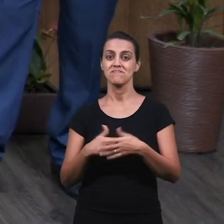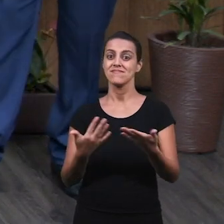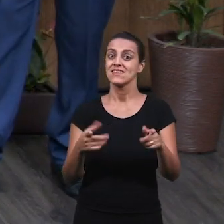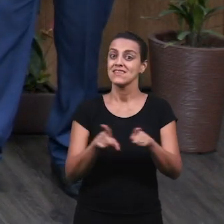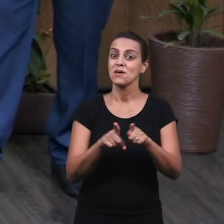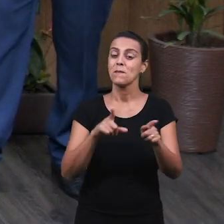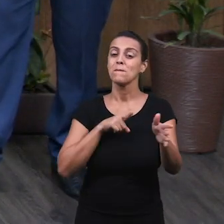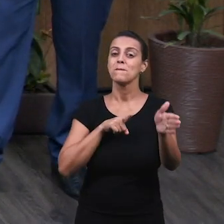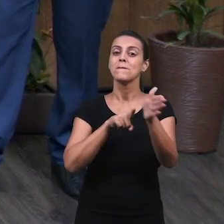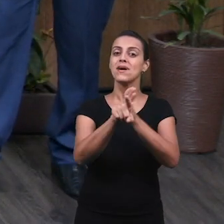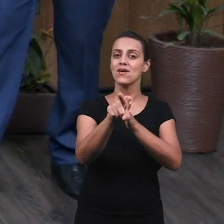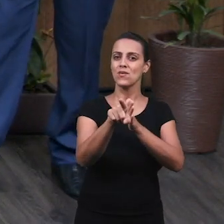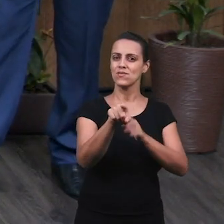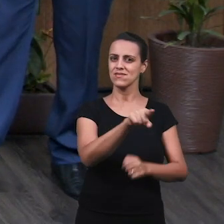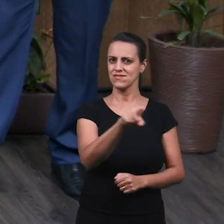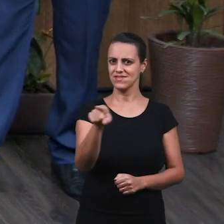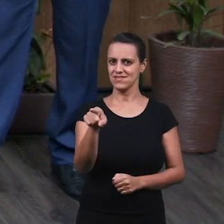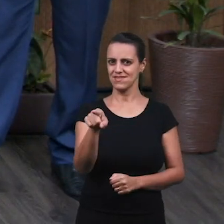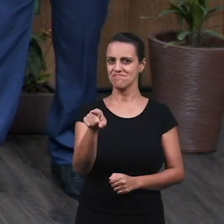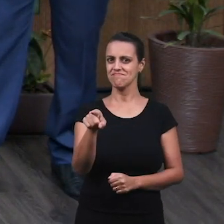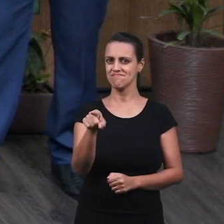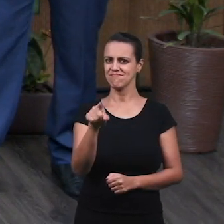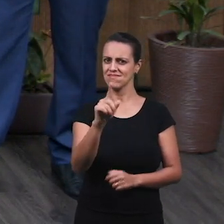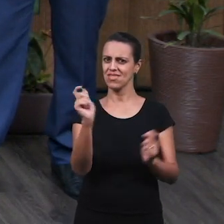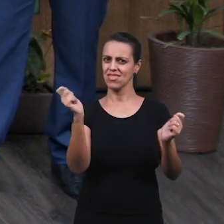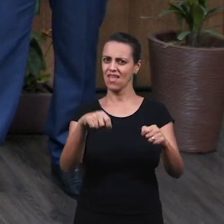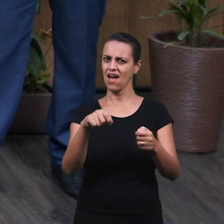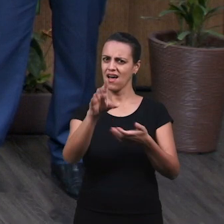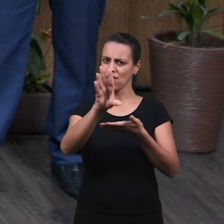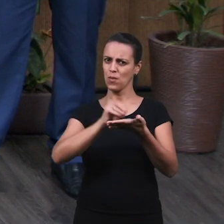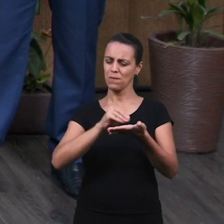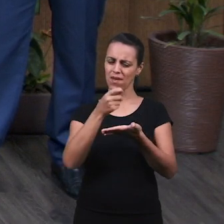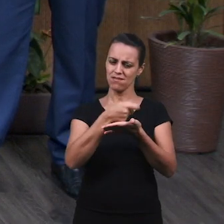prendre note, prendre une photo ou simplement